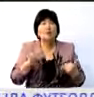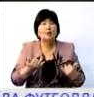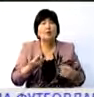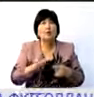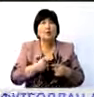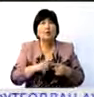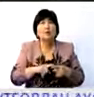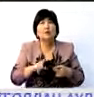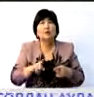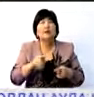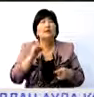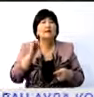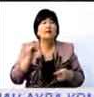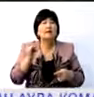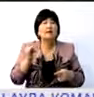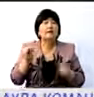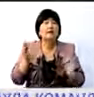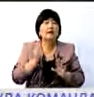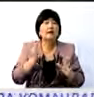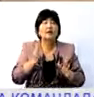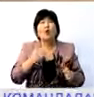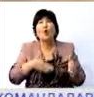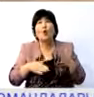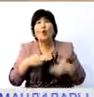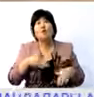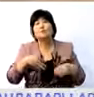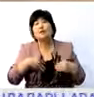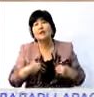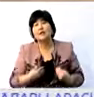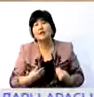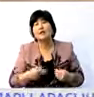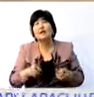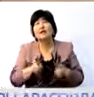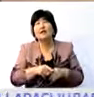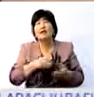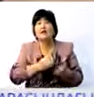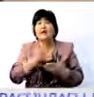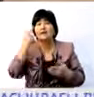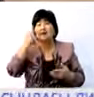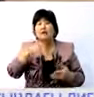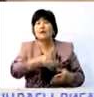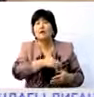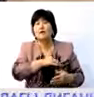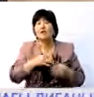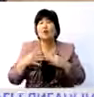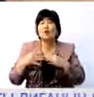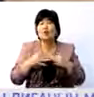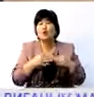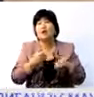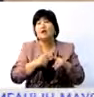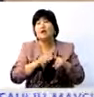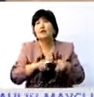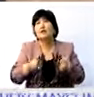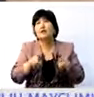дүниесі зиялысының тарихы мен тағдырына, қуанышы мен ренішіне саясаткер, ғалым, заңгер, күрескер, тіпті